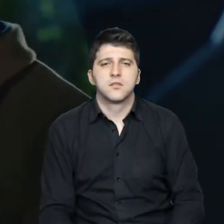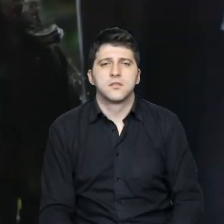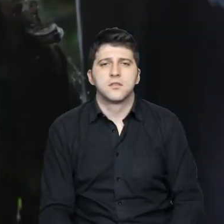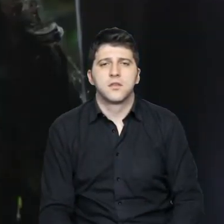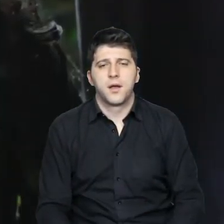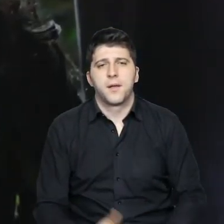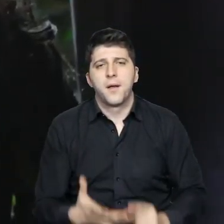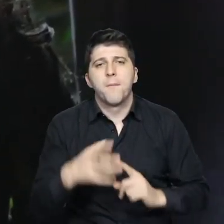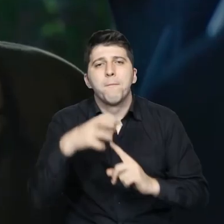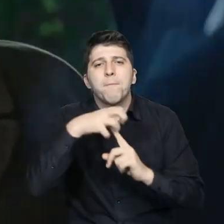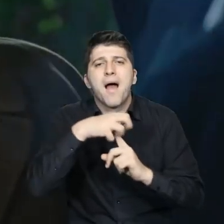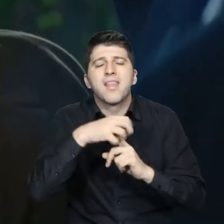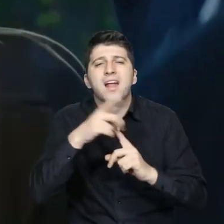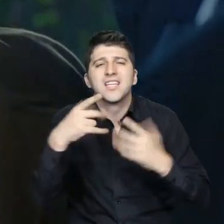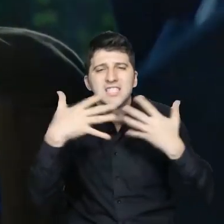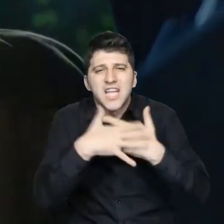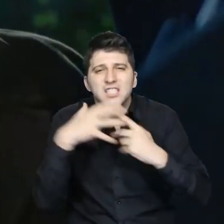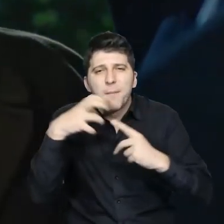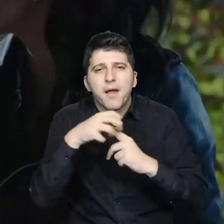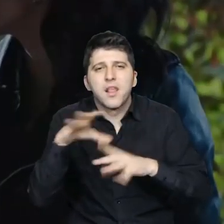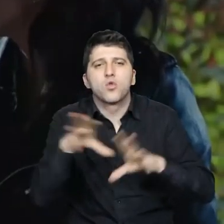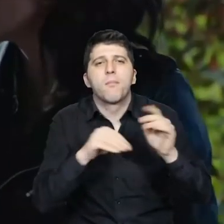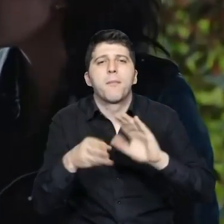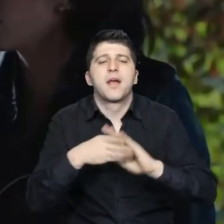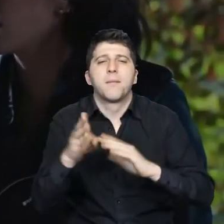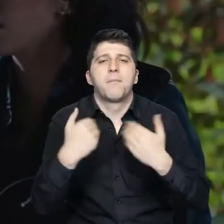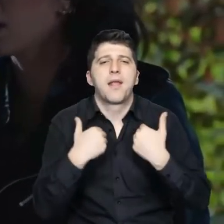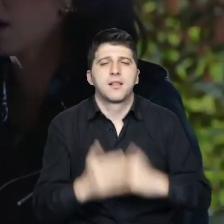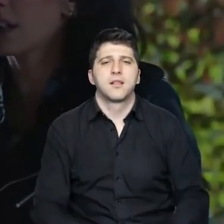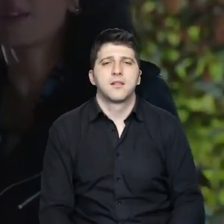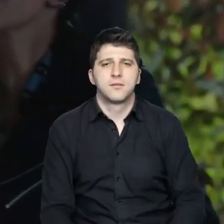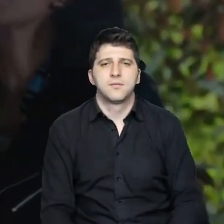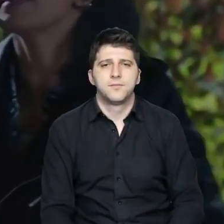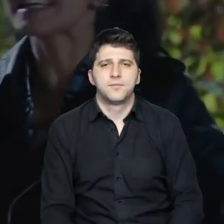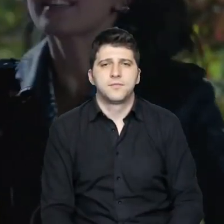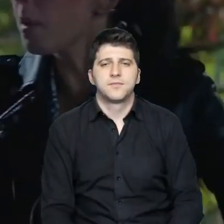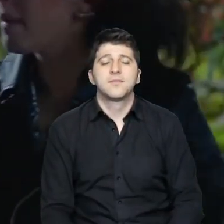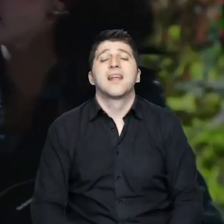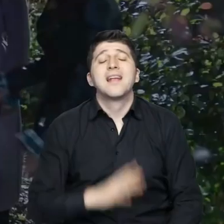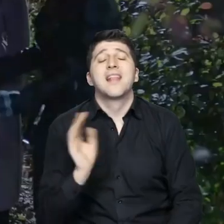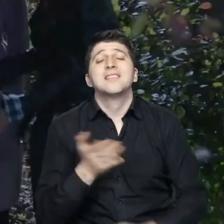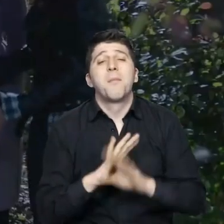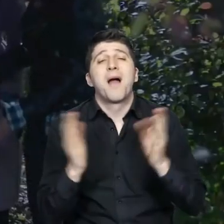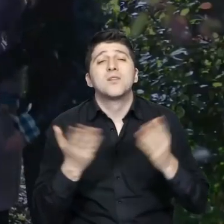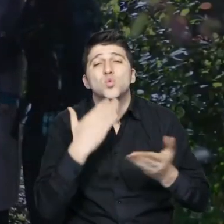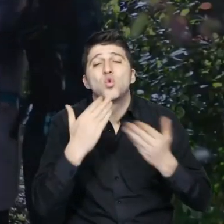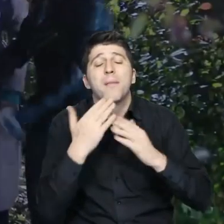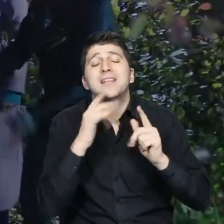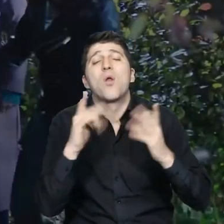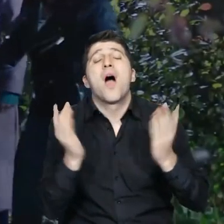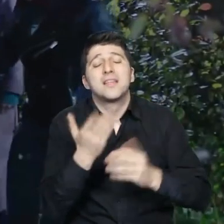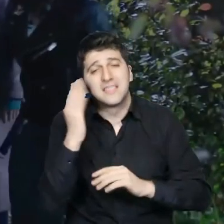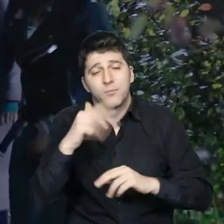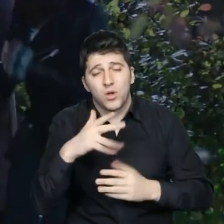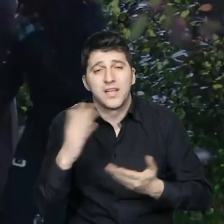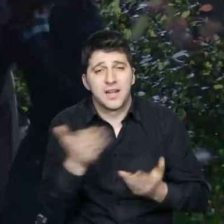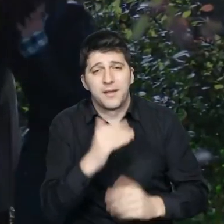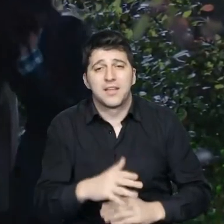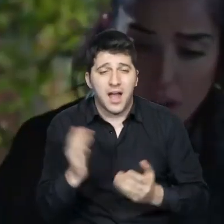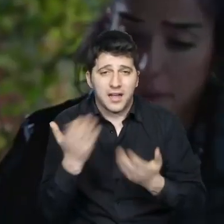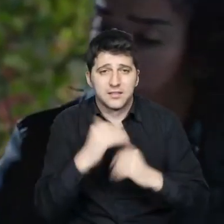Mantar. Gece mantarı toplamaya çıkıyorum ben. Hadi. Ya neyse tamam hadi. Sohbet mi edeceğiz karanlıkta? Yürüyün hadi gidelim.